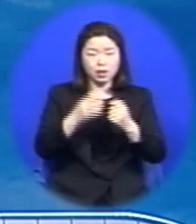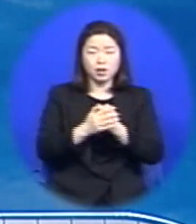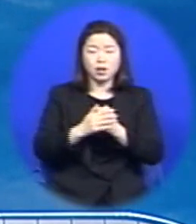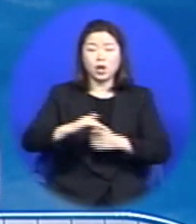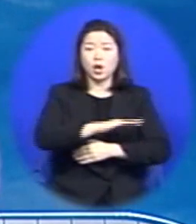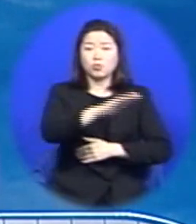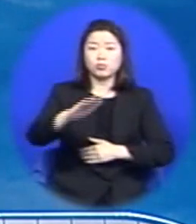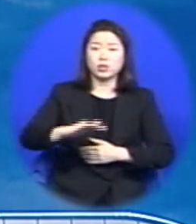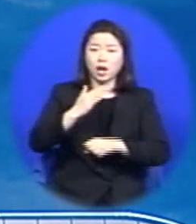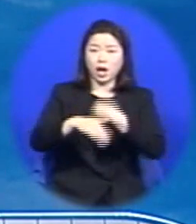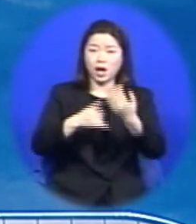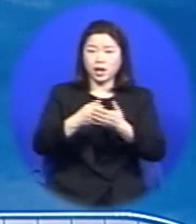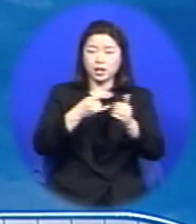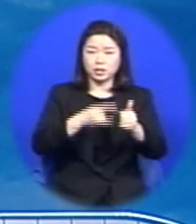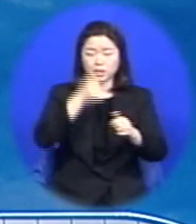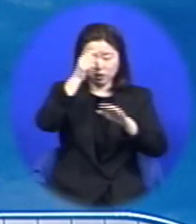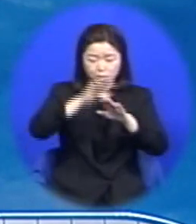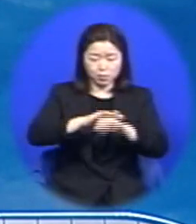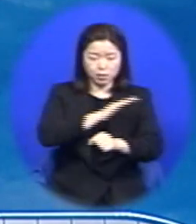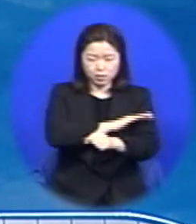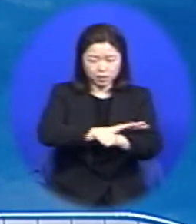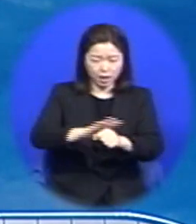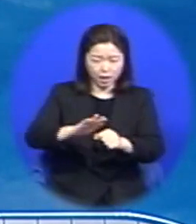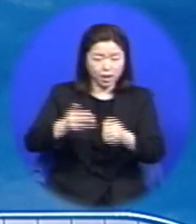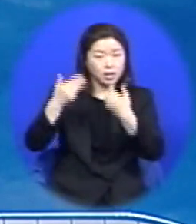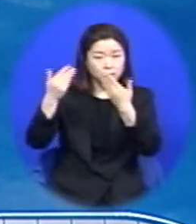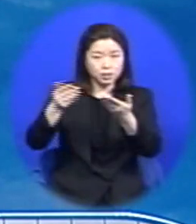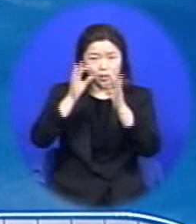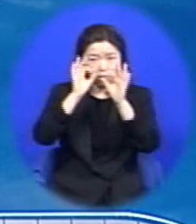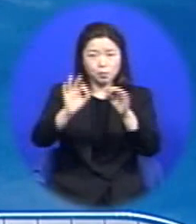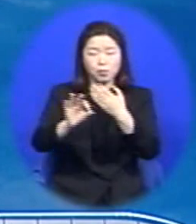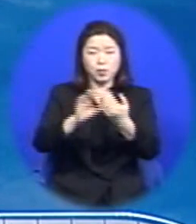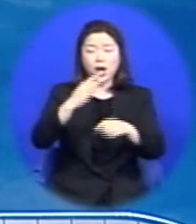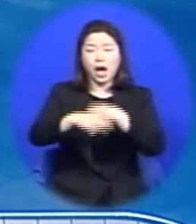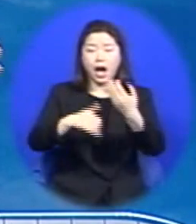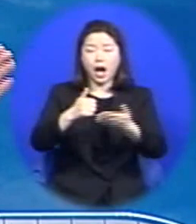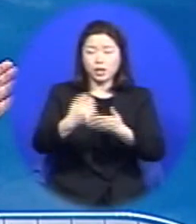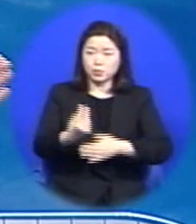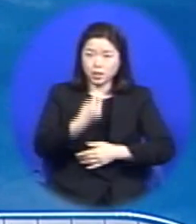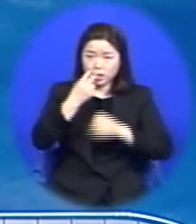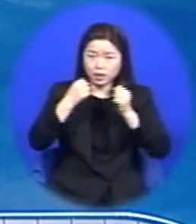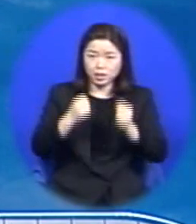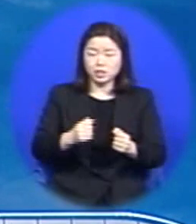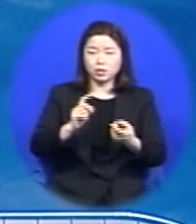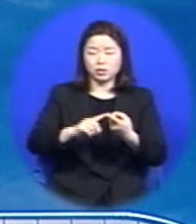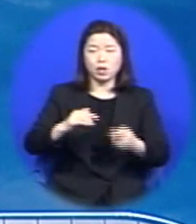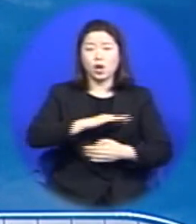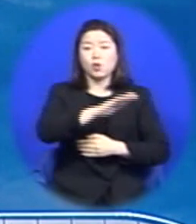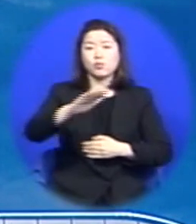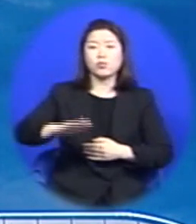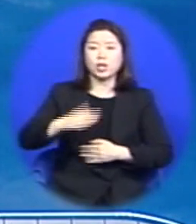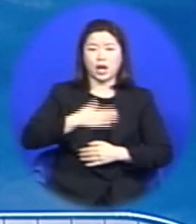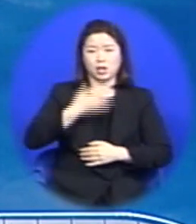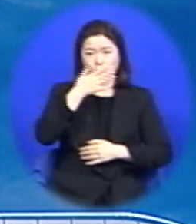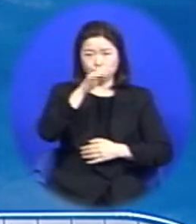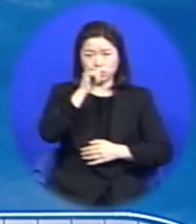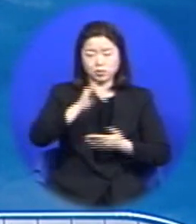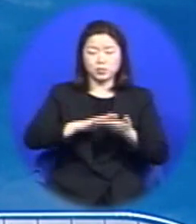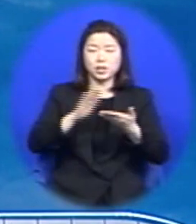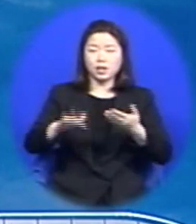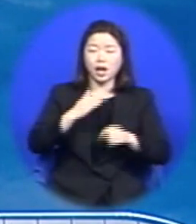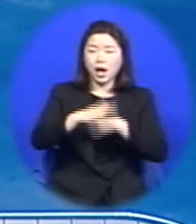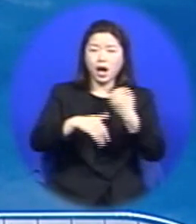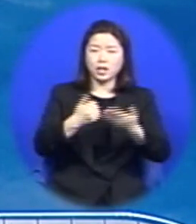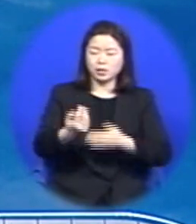우리가 하나님께 예배를 제대로 드려보면 하나님은 살아계신 것을 예배드리는 우리들이 알게 돼 있습니다.